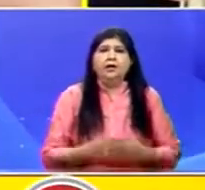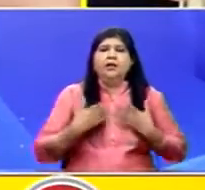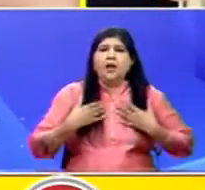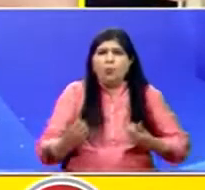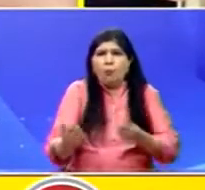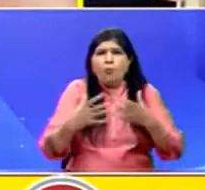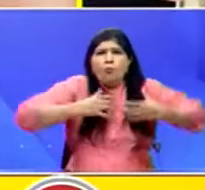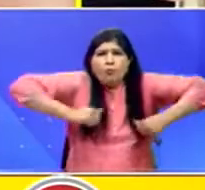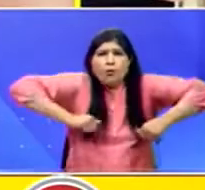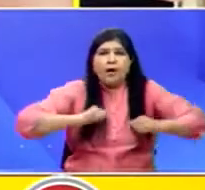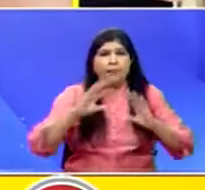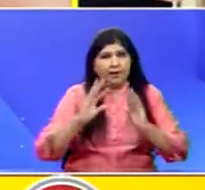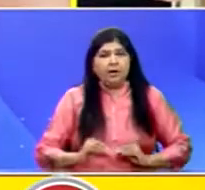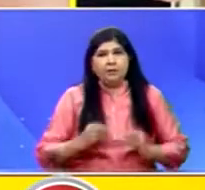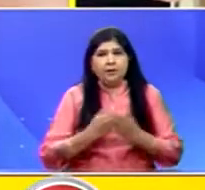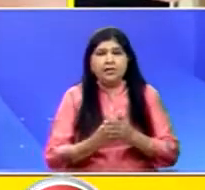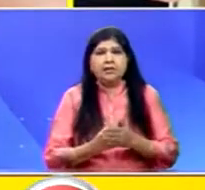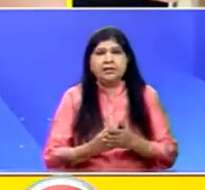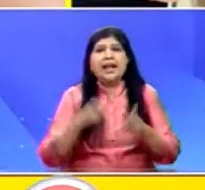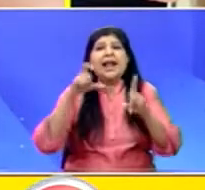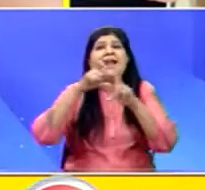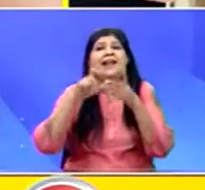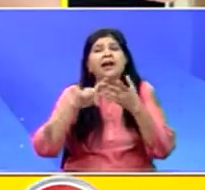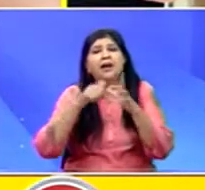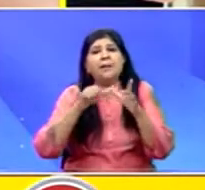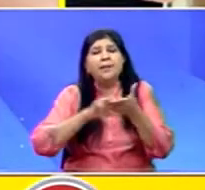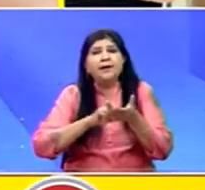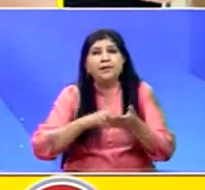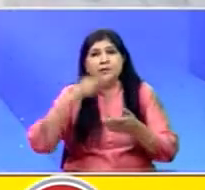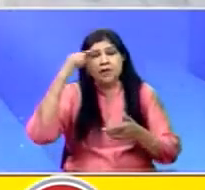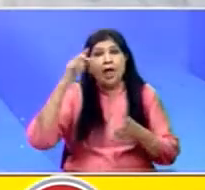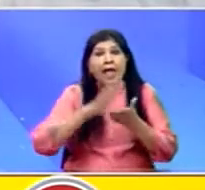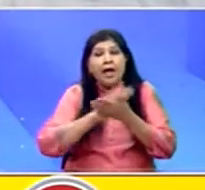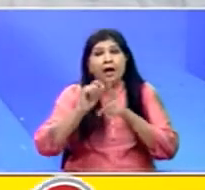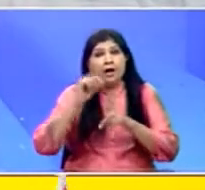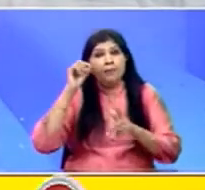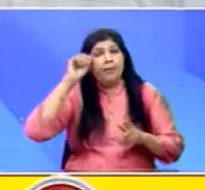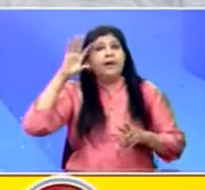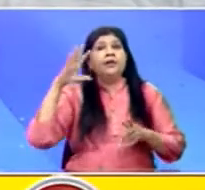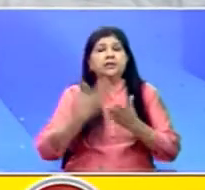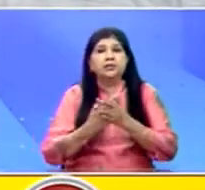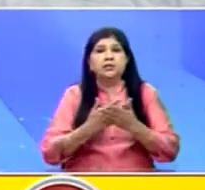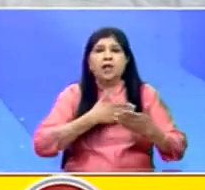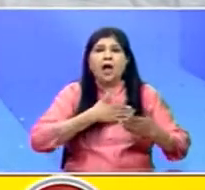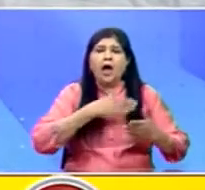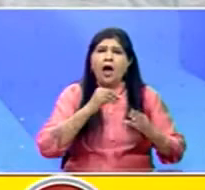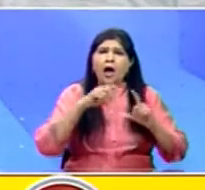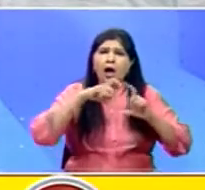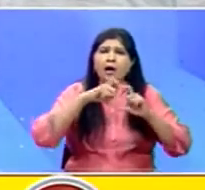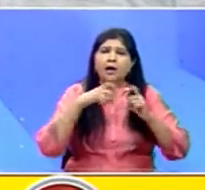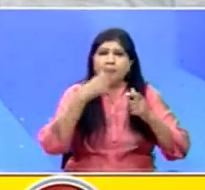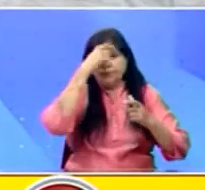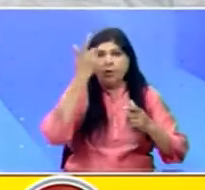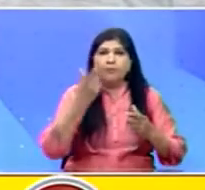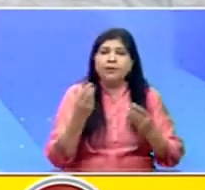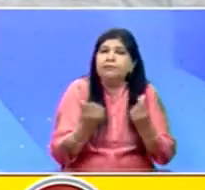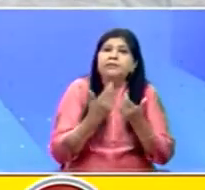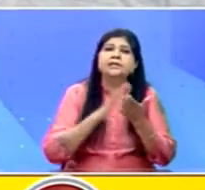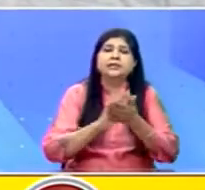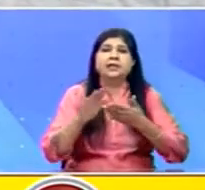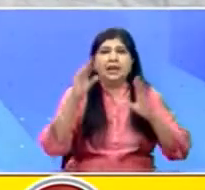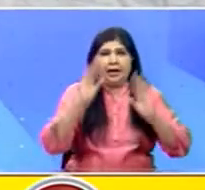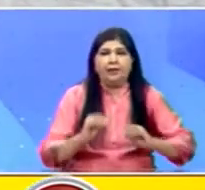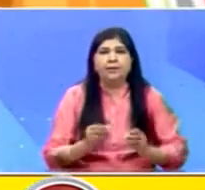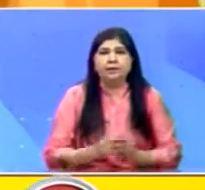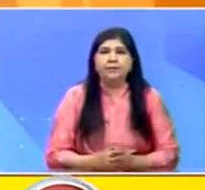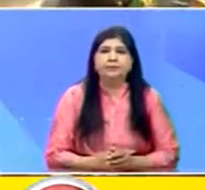के साथ ही डायबिटीज, हाइपरटेंशन और हार्ट रिलेटेड डिसीज के खतरे को भी कम